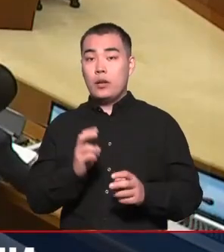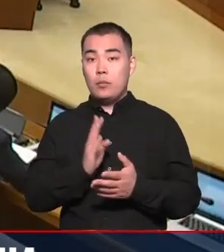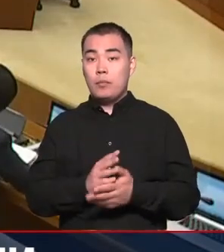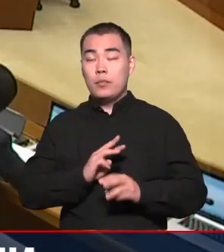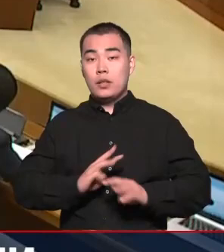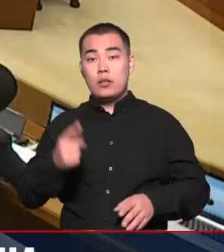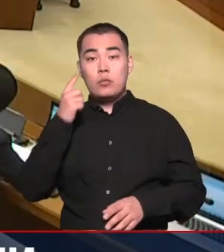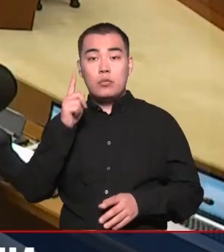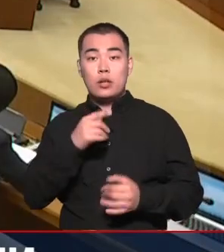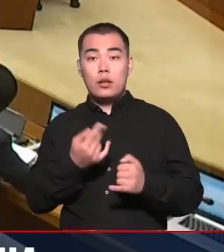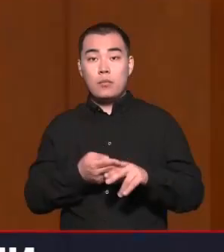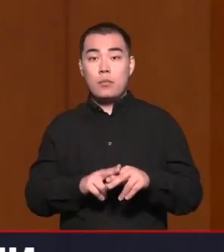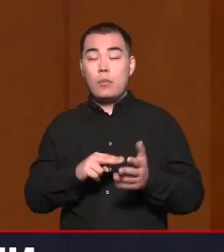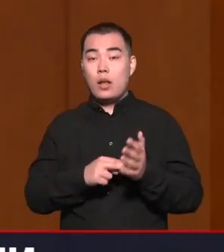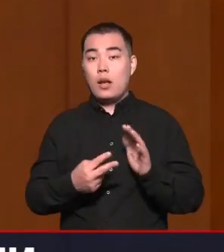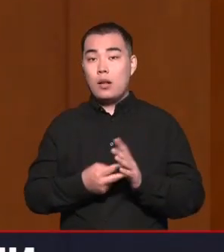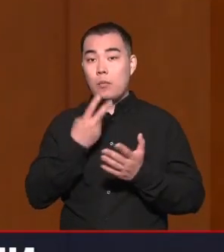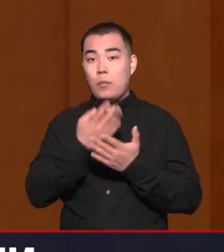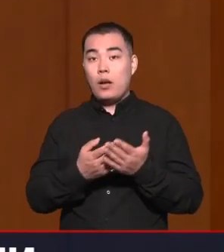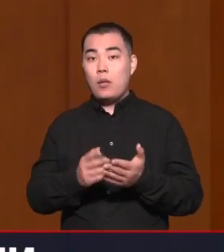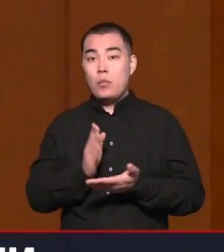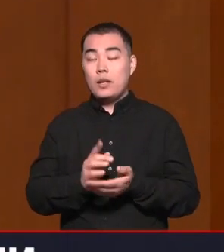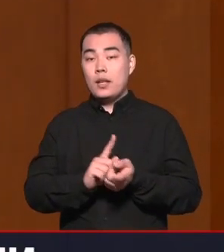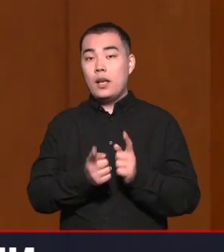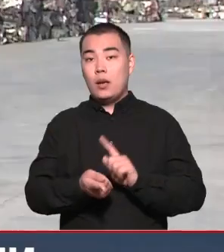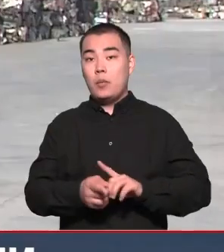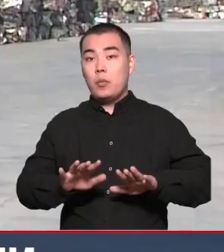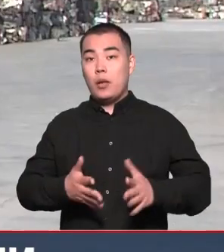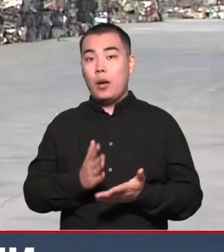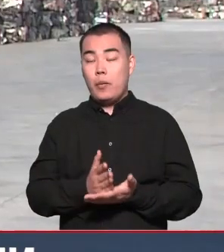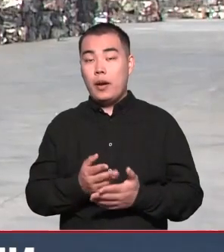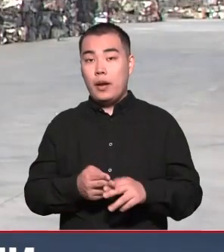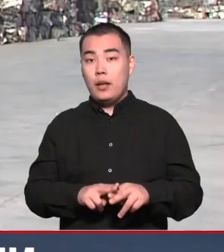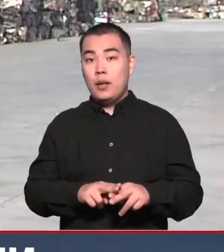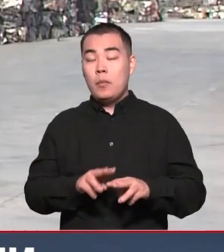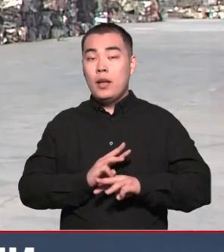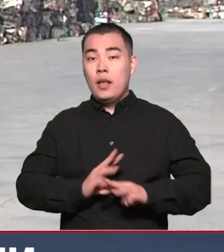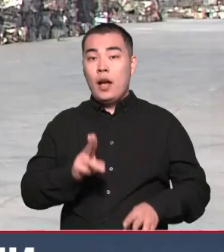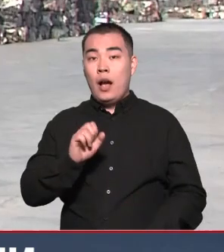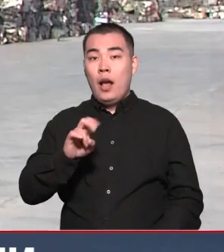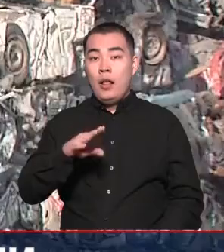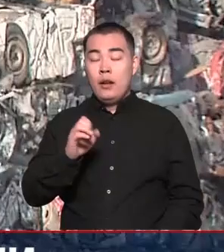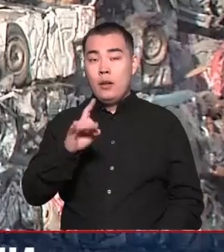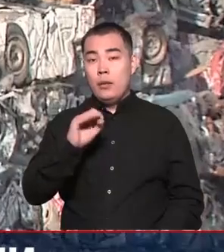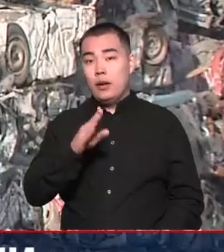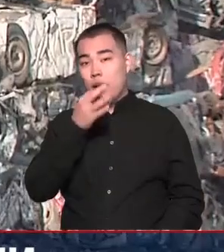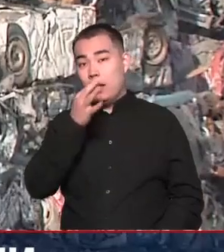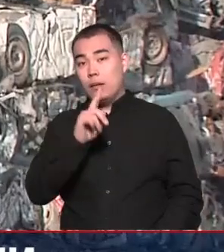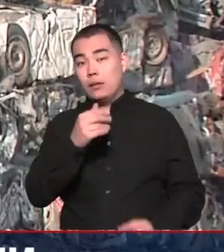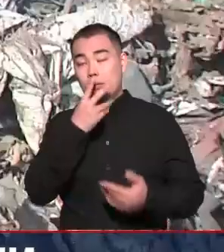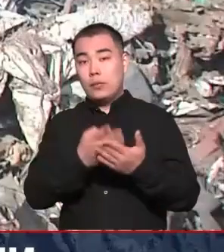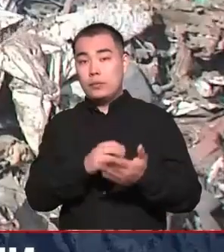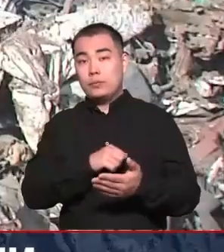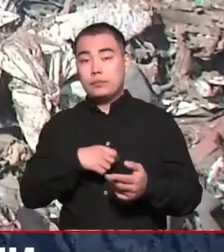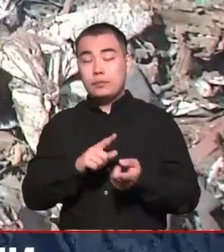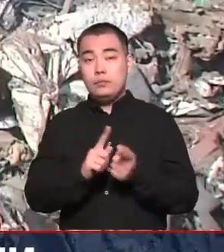министерстве считают, что представленный план как раз-таки способен изменить ситуацию. Помимо этого, министр Канат Шарлапаев, отвечая на вопрос депутатов